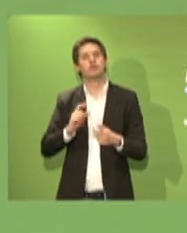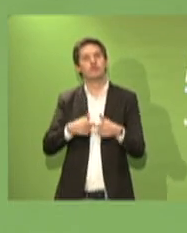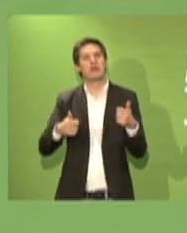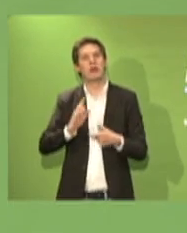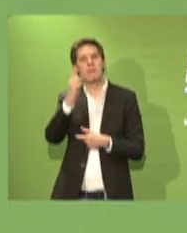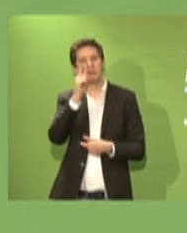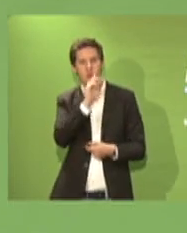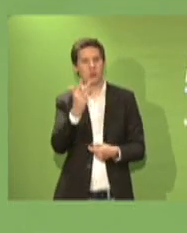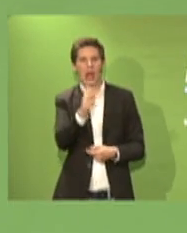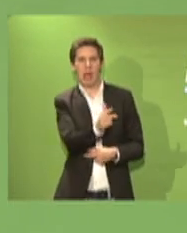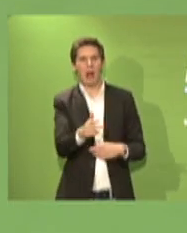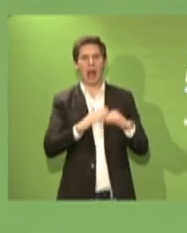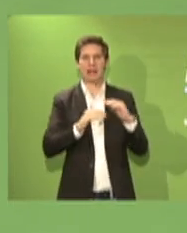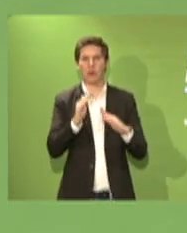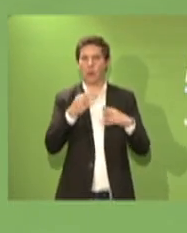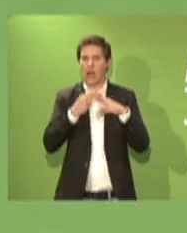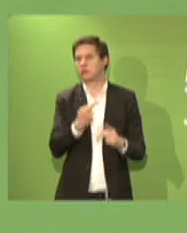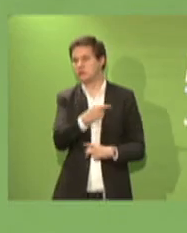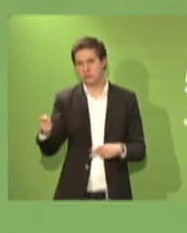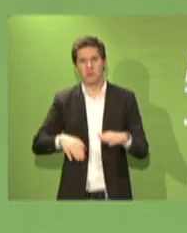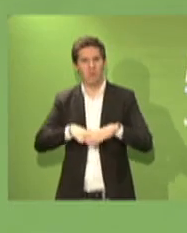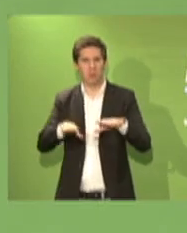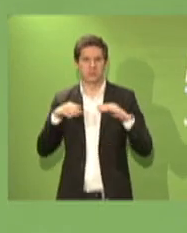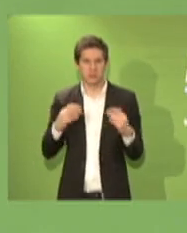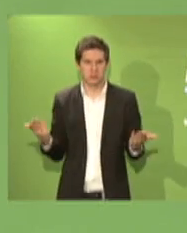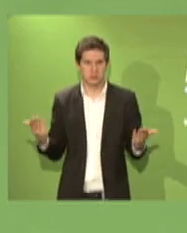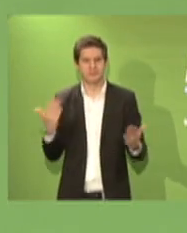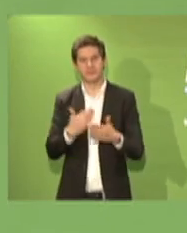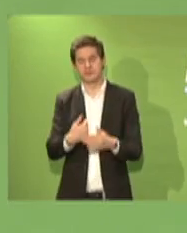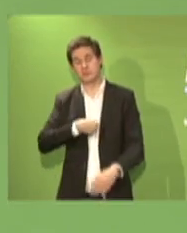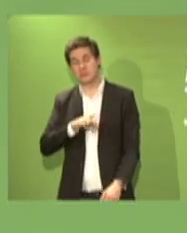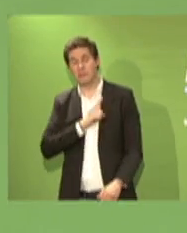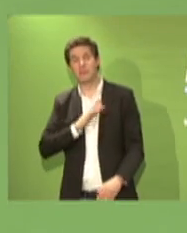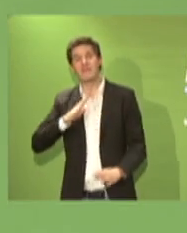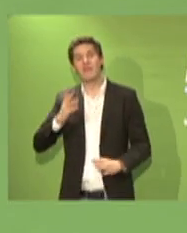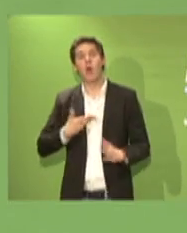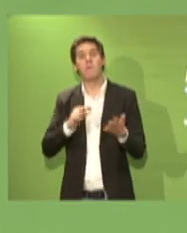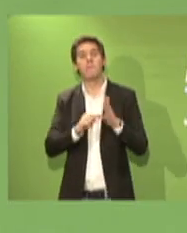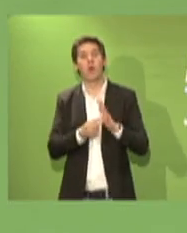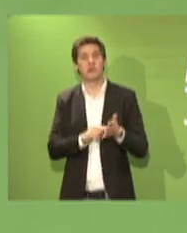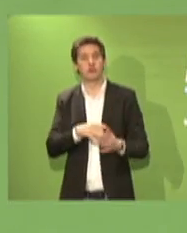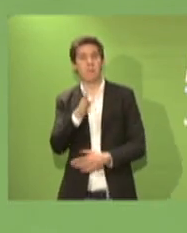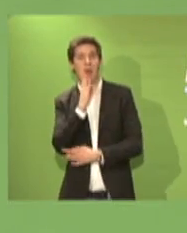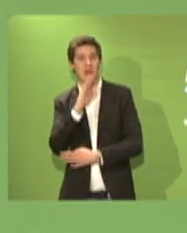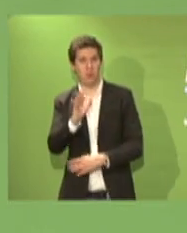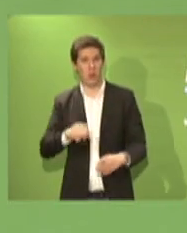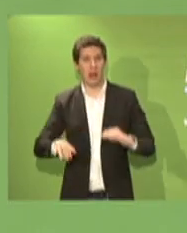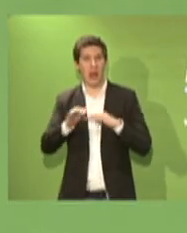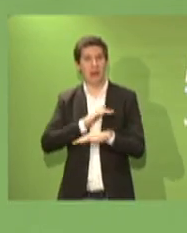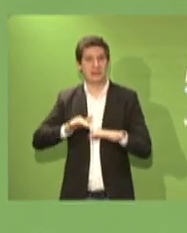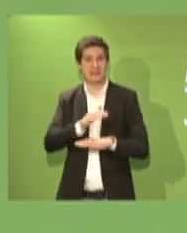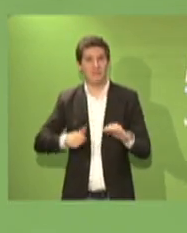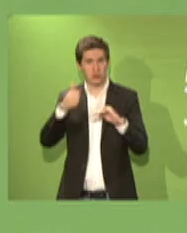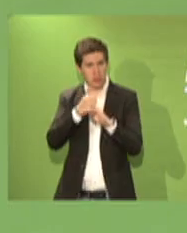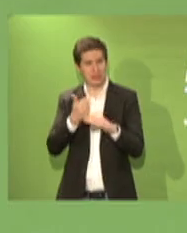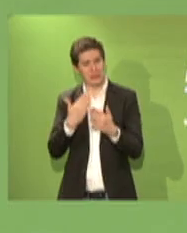zu. Und jetzt, zum Abschluss meines Engagements als frauenpolitische Sprecherin im Landesvorstand, ist es mir ein Herzensanliegen,